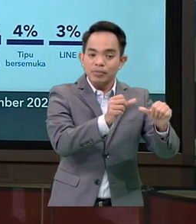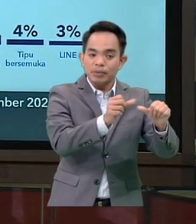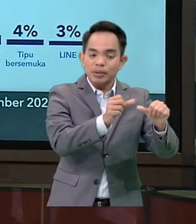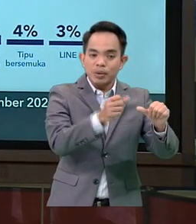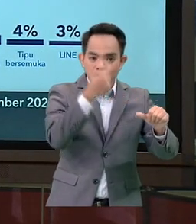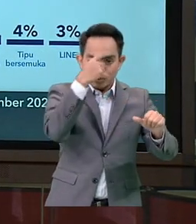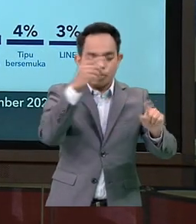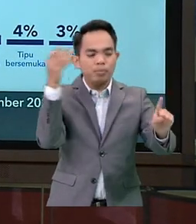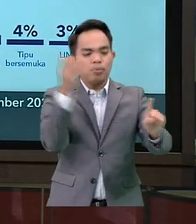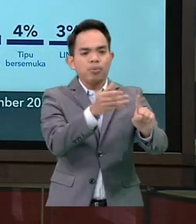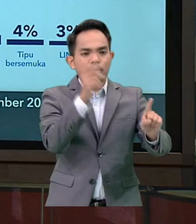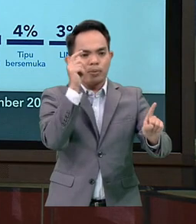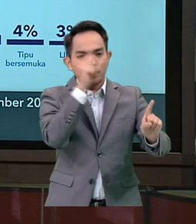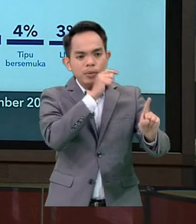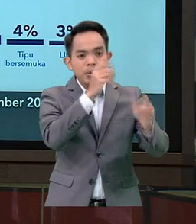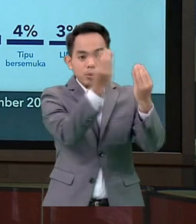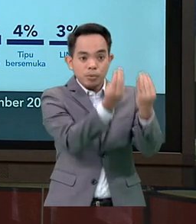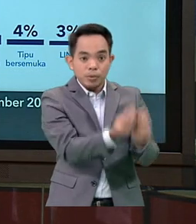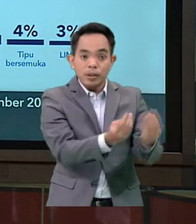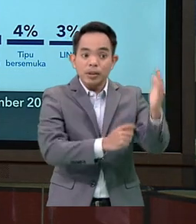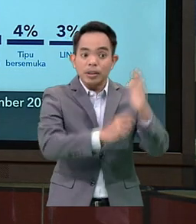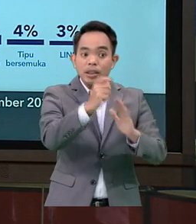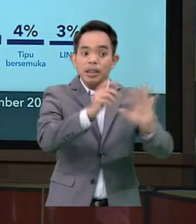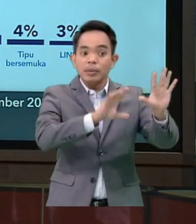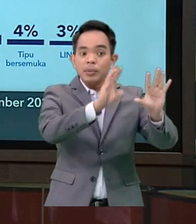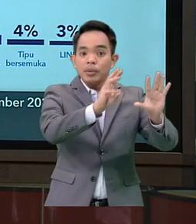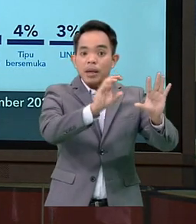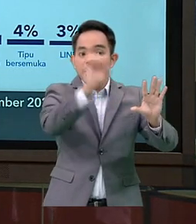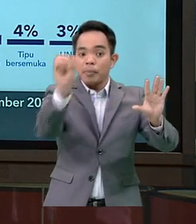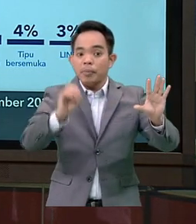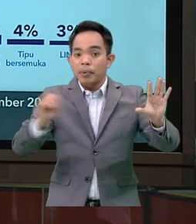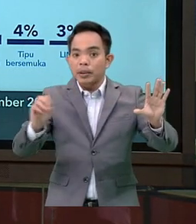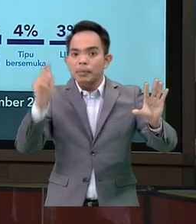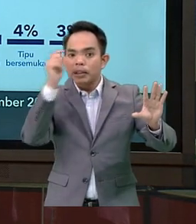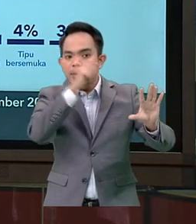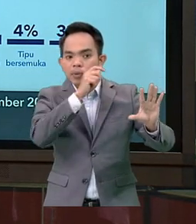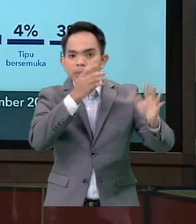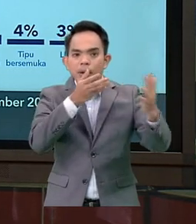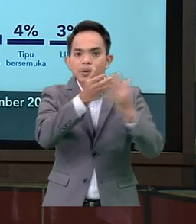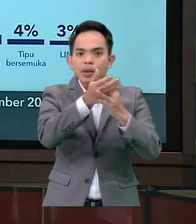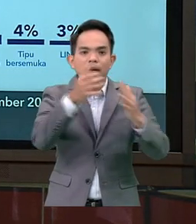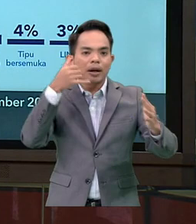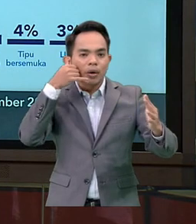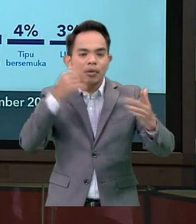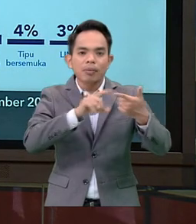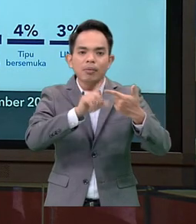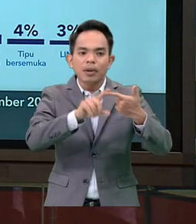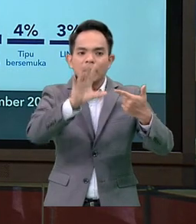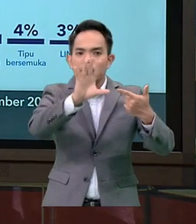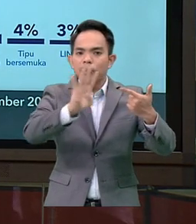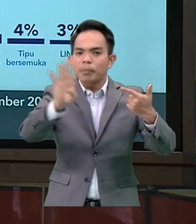untuk tujuan penipuan ini angka yang paling tinggi 56% merupakan penipuan melalui panggilan telefon manakala